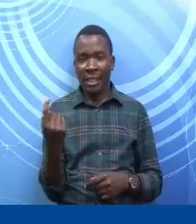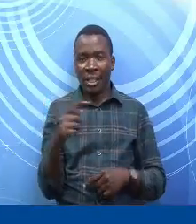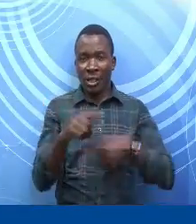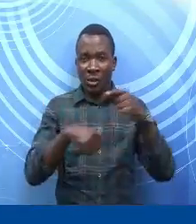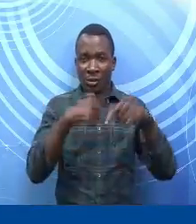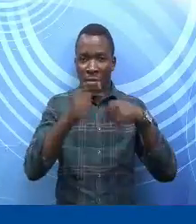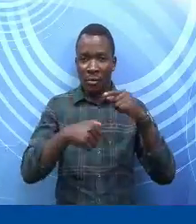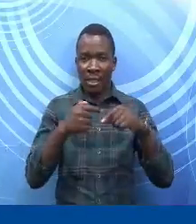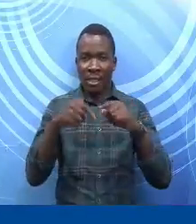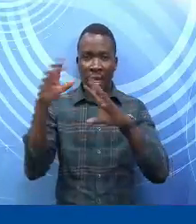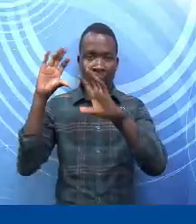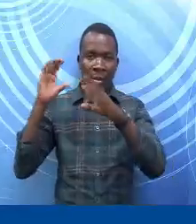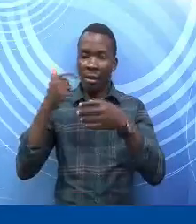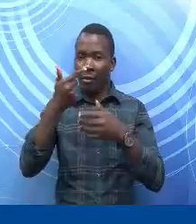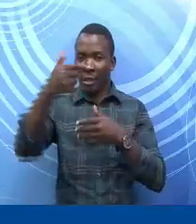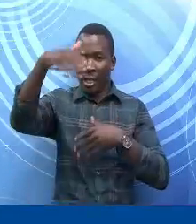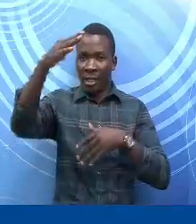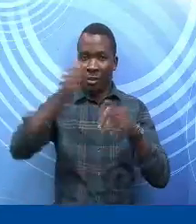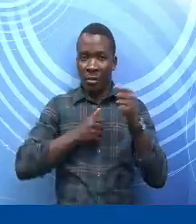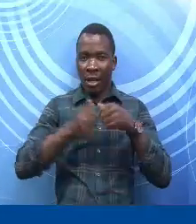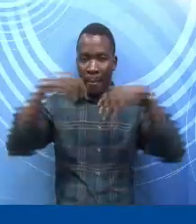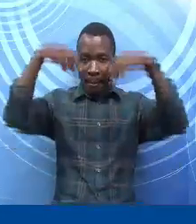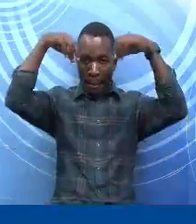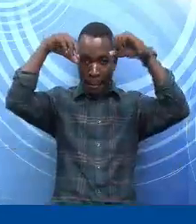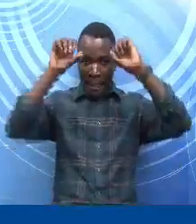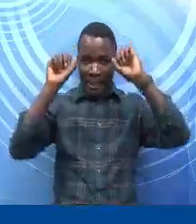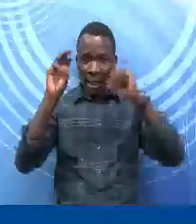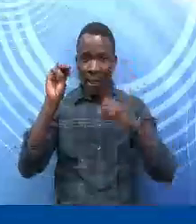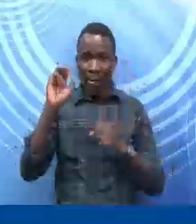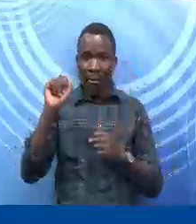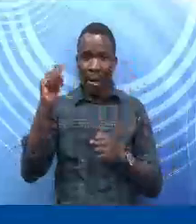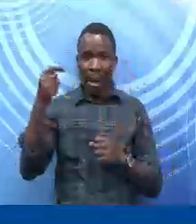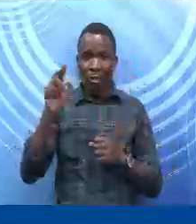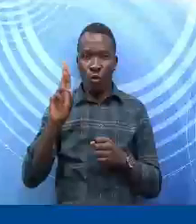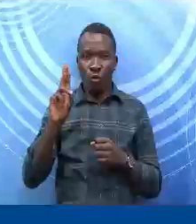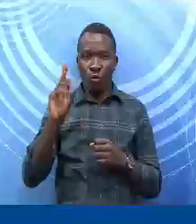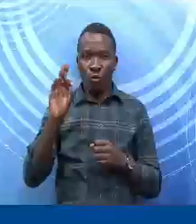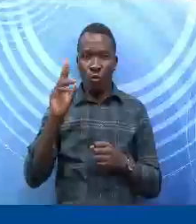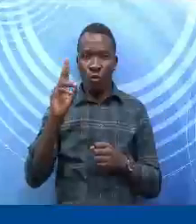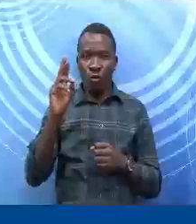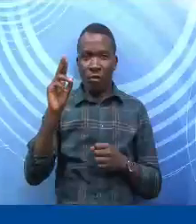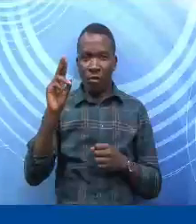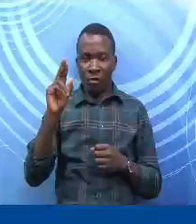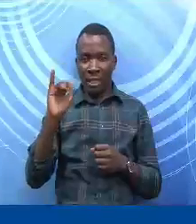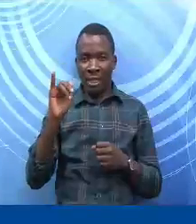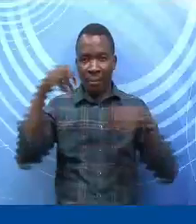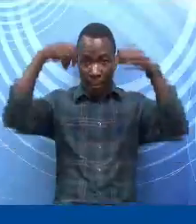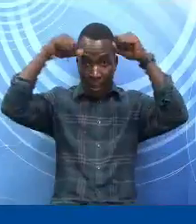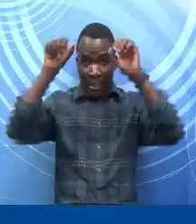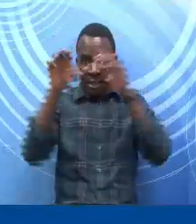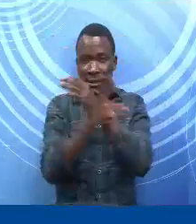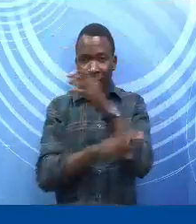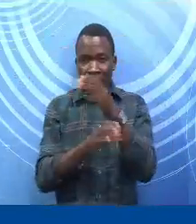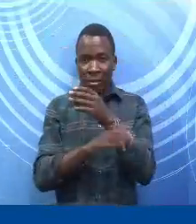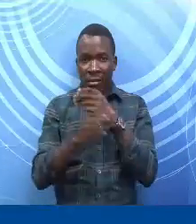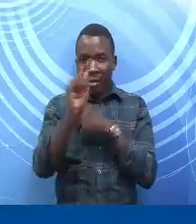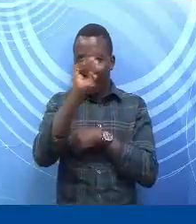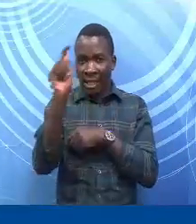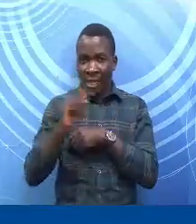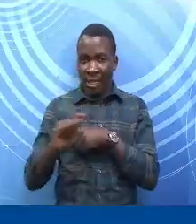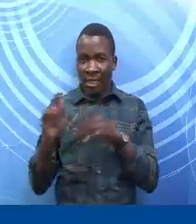Dukomeza rero n'amakuru avugwa hanze y'u Rwanda. Perezida Magufuli, John Pombe Magufuli, ni perezida w'igihugu cya Tanzania, noneho yemeye